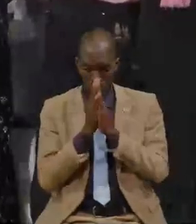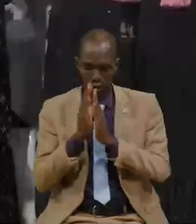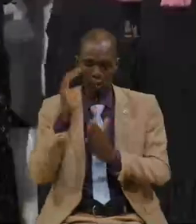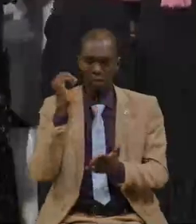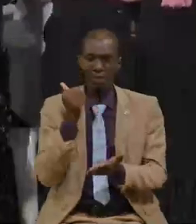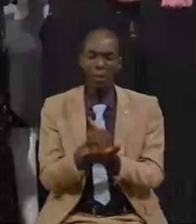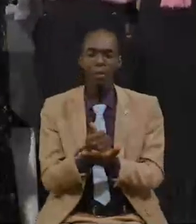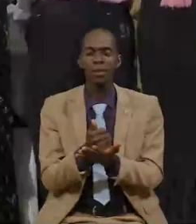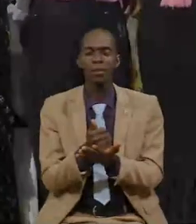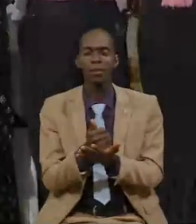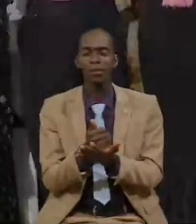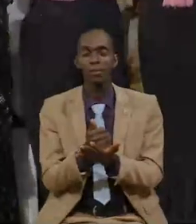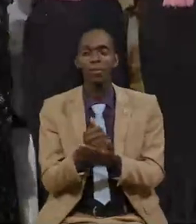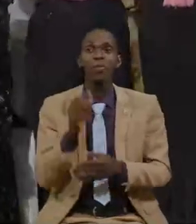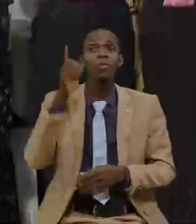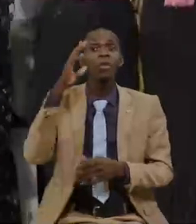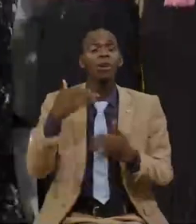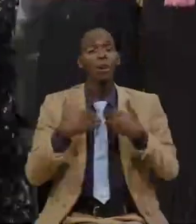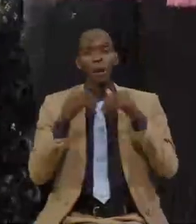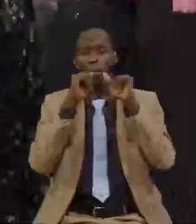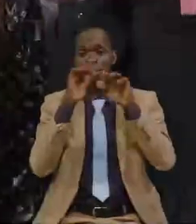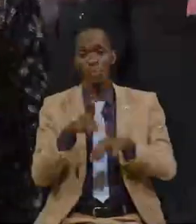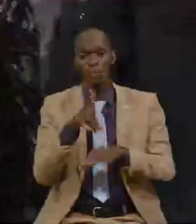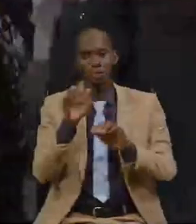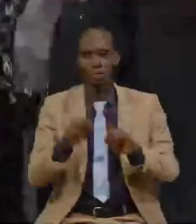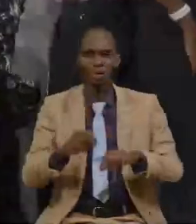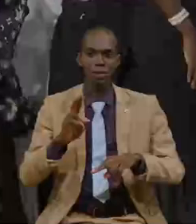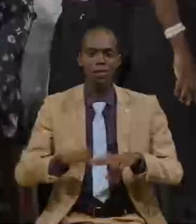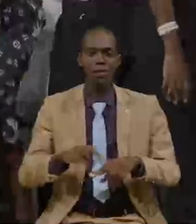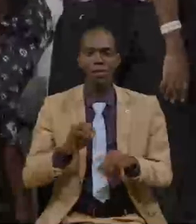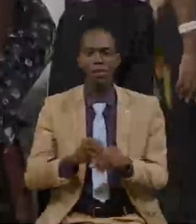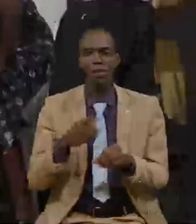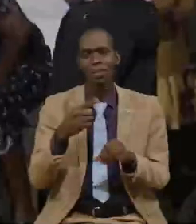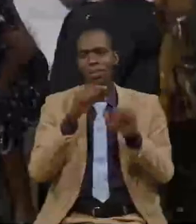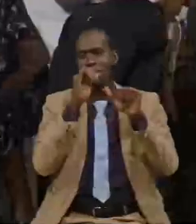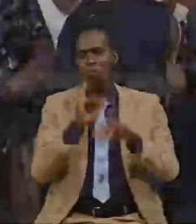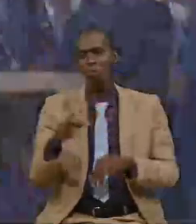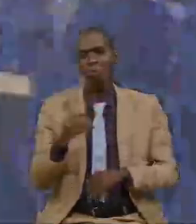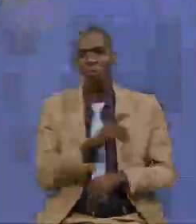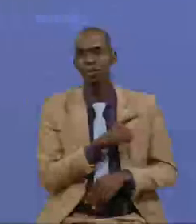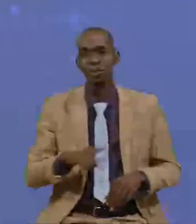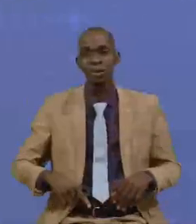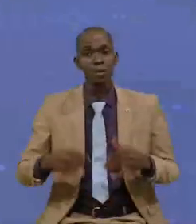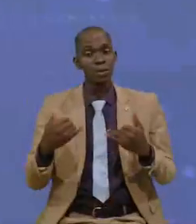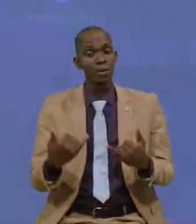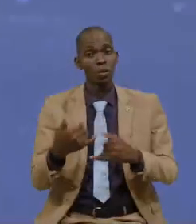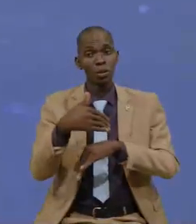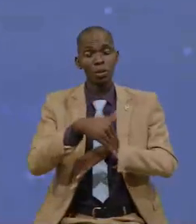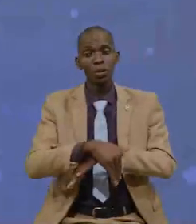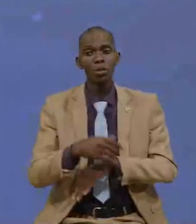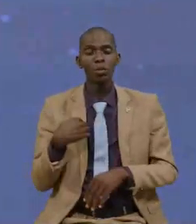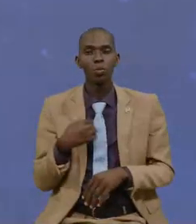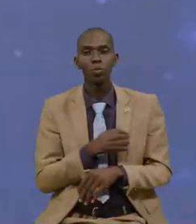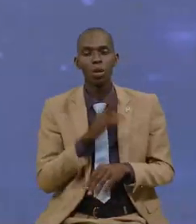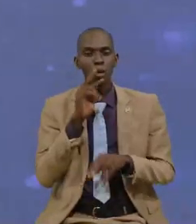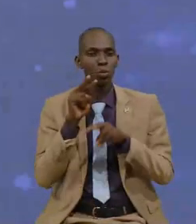nous prions. Le Seigneur vous a béni. Assoyez-vous dans la bénédiction du